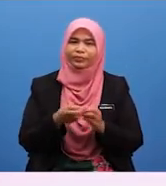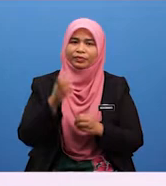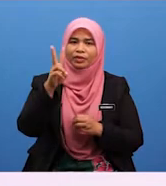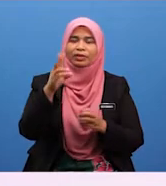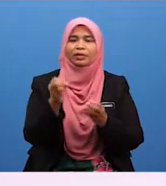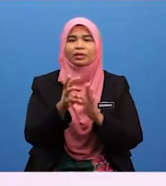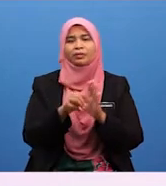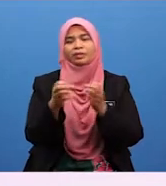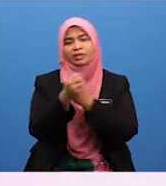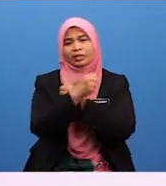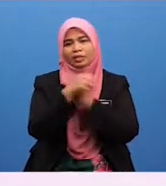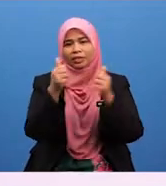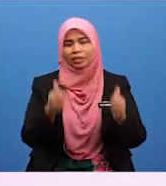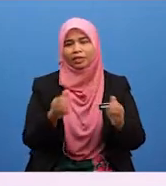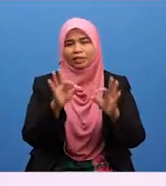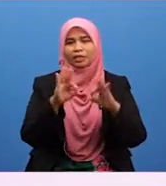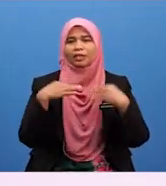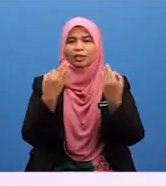Kedua, menyayangi ahli keluarga.